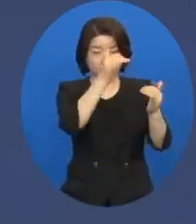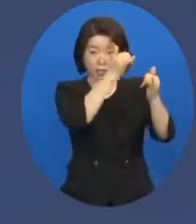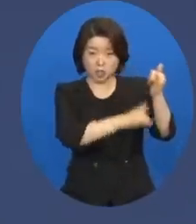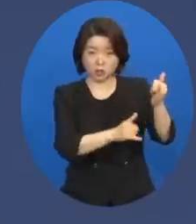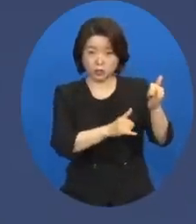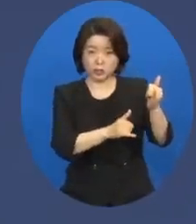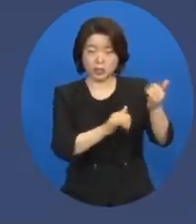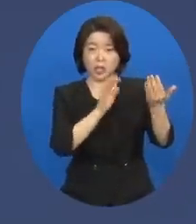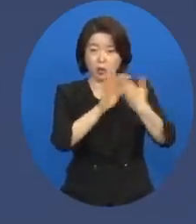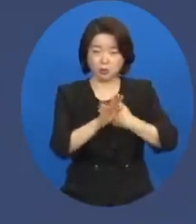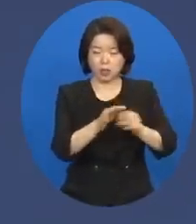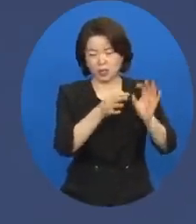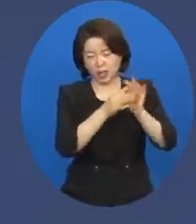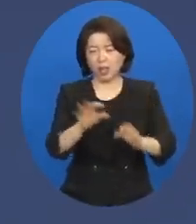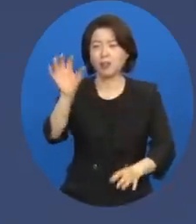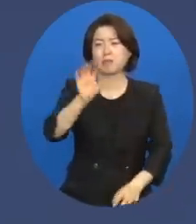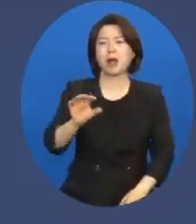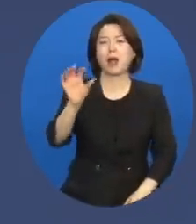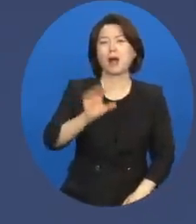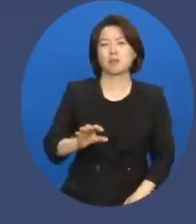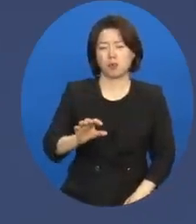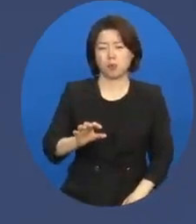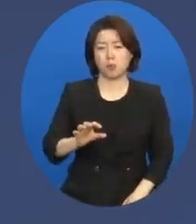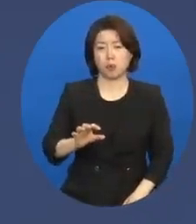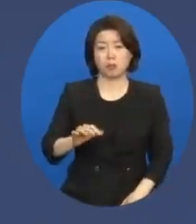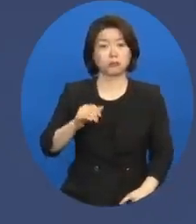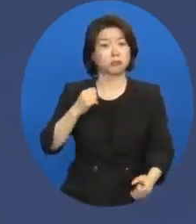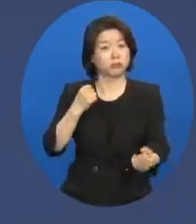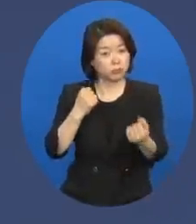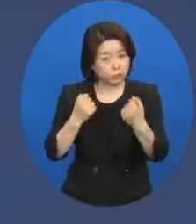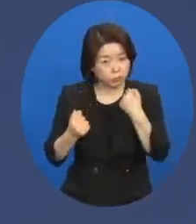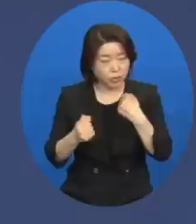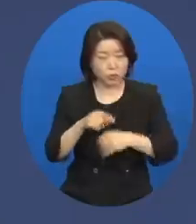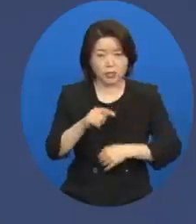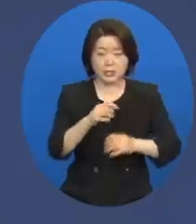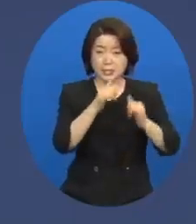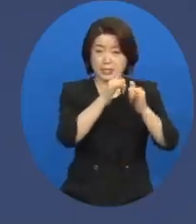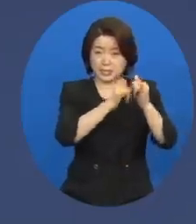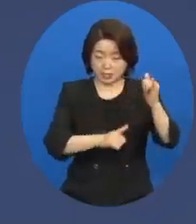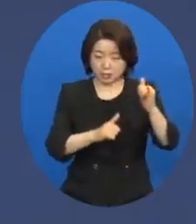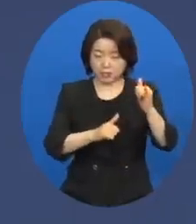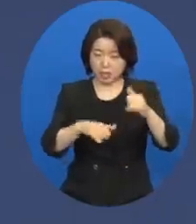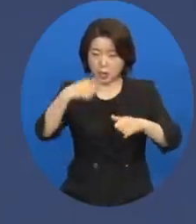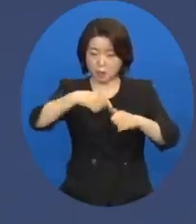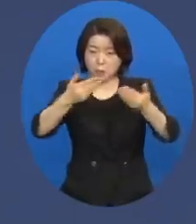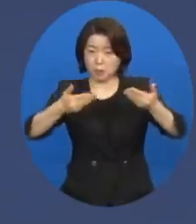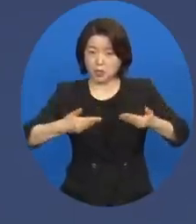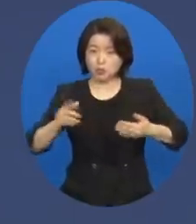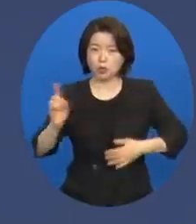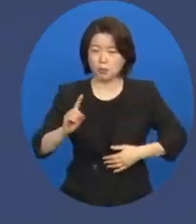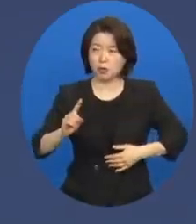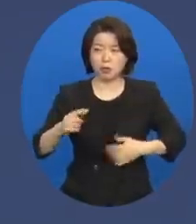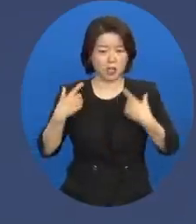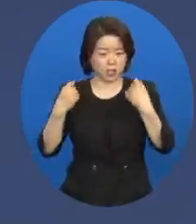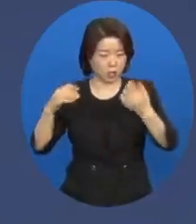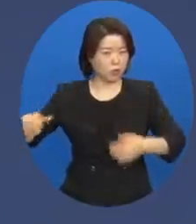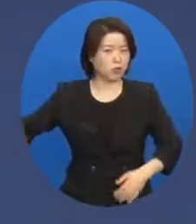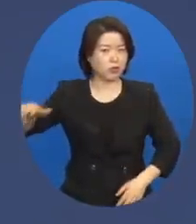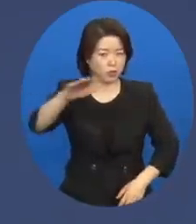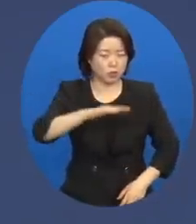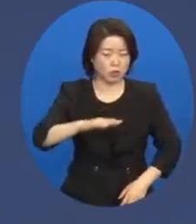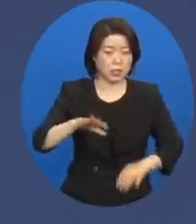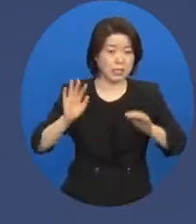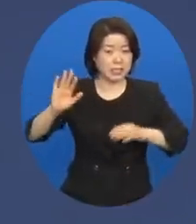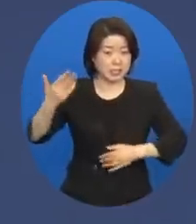계속 반복되는 패턴입니다. 그런데도 불구하고 이 역사가 이렇게 교훈을 해주는데도 여전히 우리는 현대